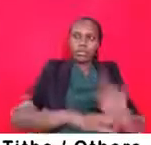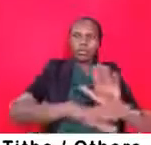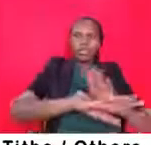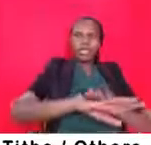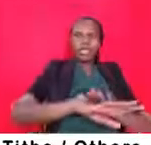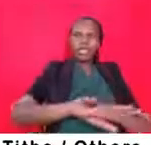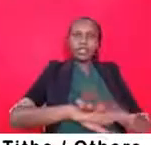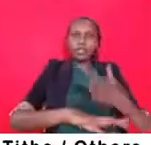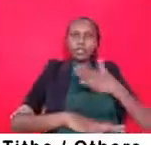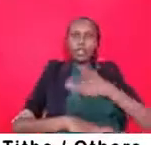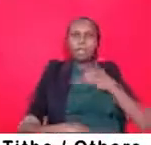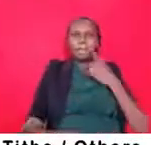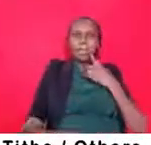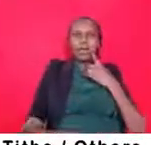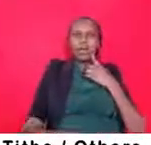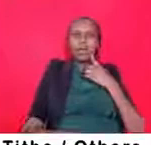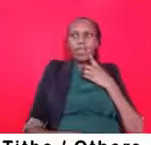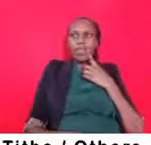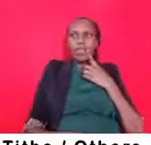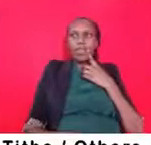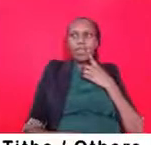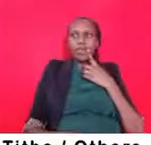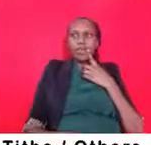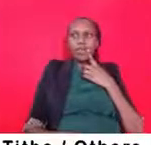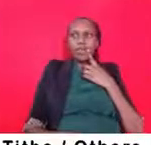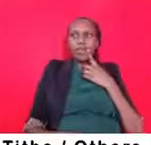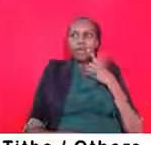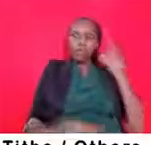Akanigusa kinywa changu